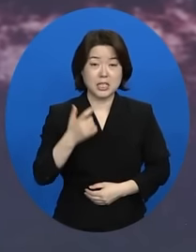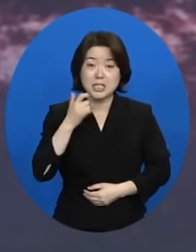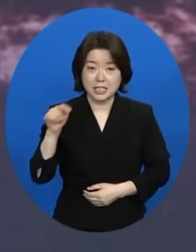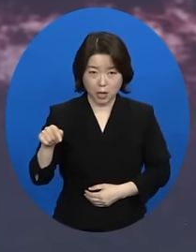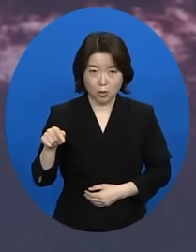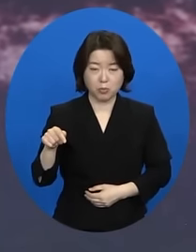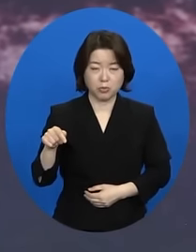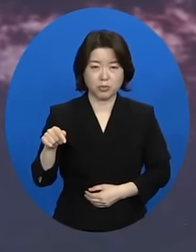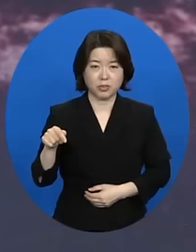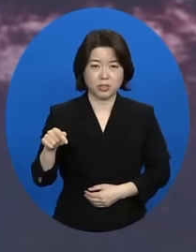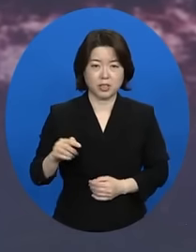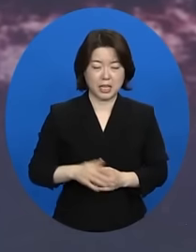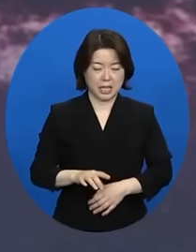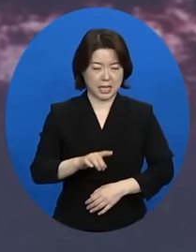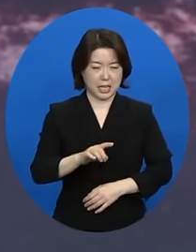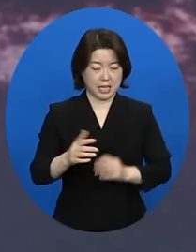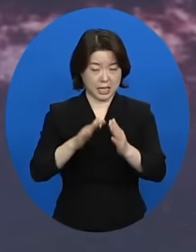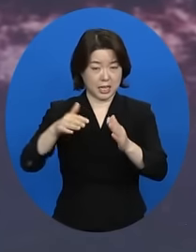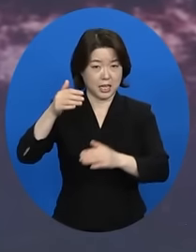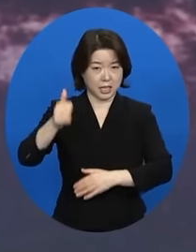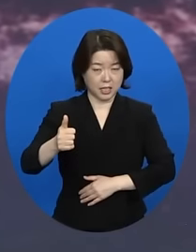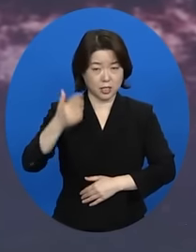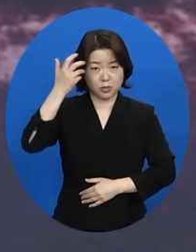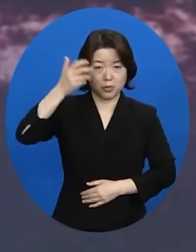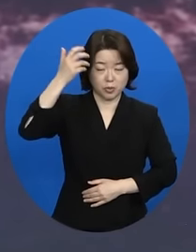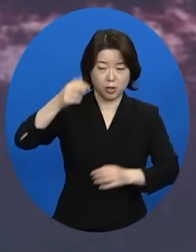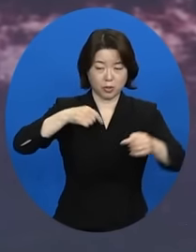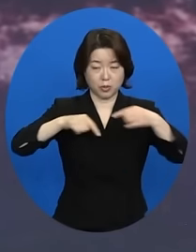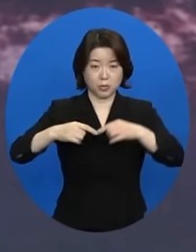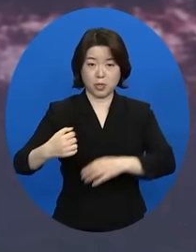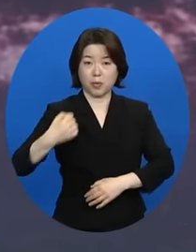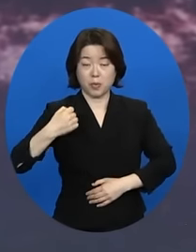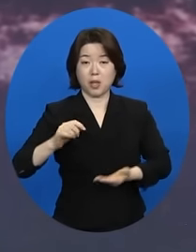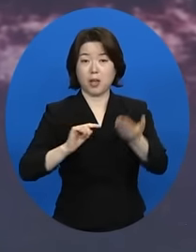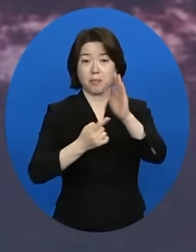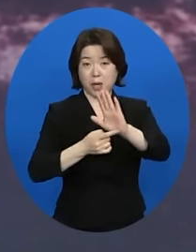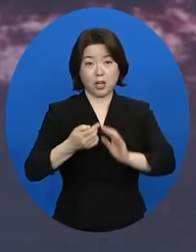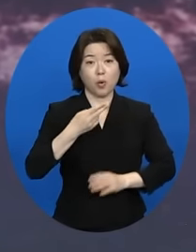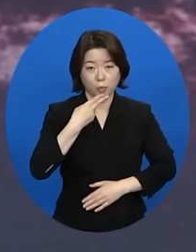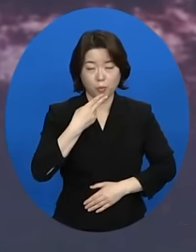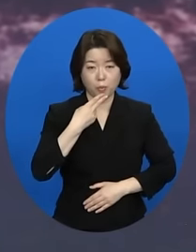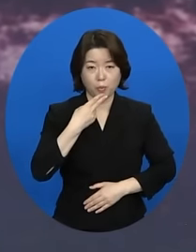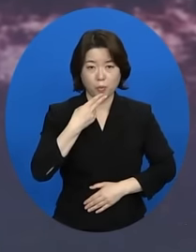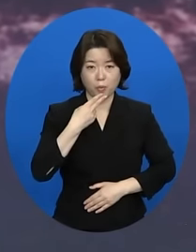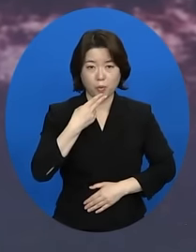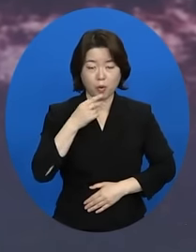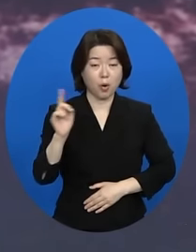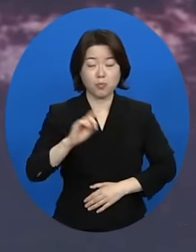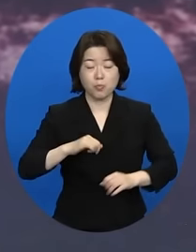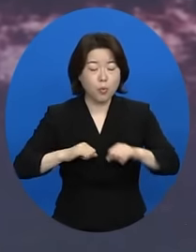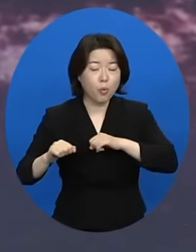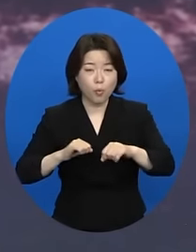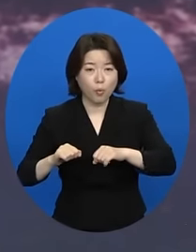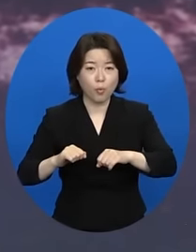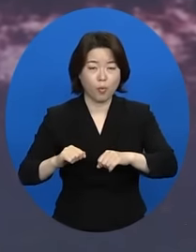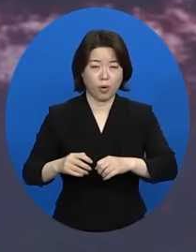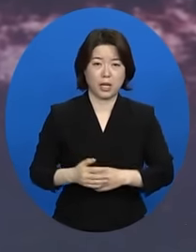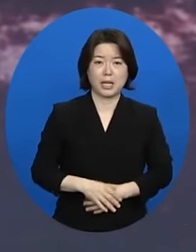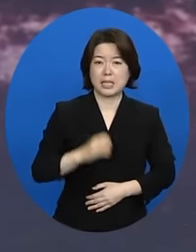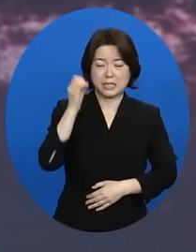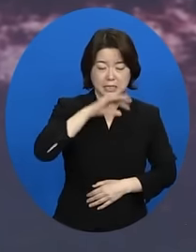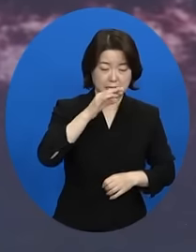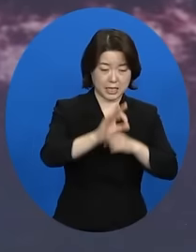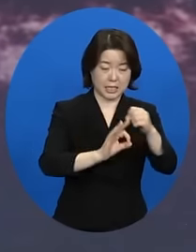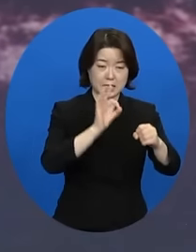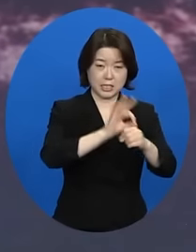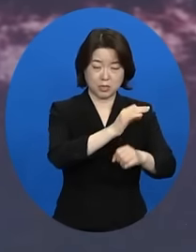자신이 가장으로서 영적인 리더십을 발휘하지 않고 뭘 했는지 그냥 10년의